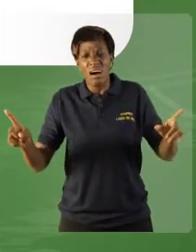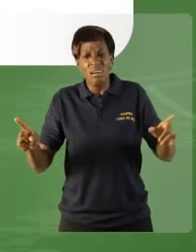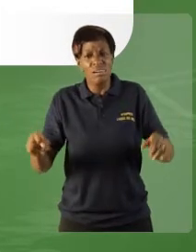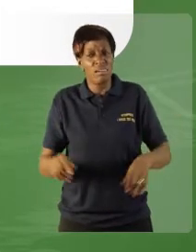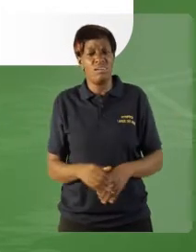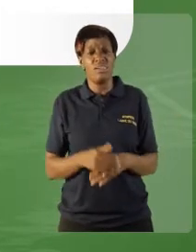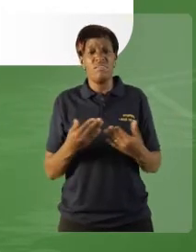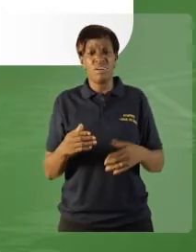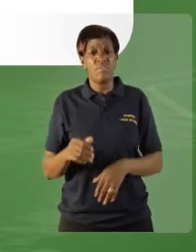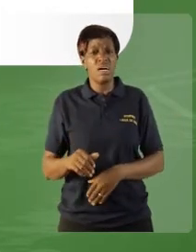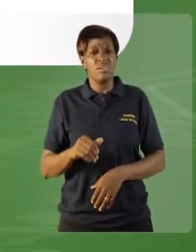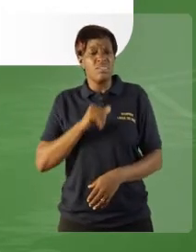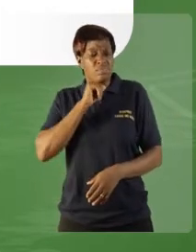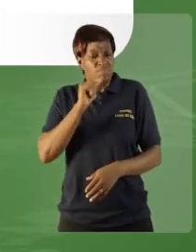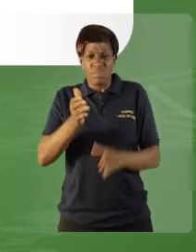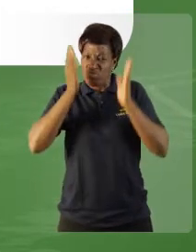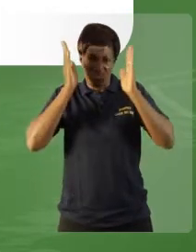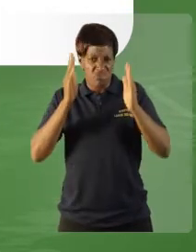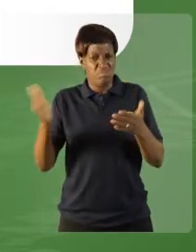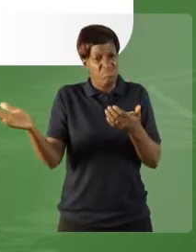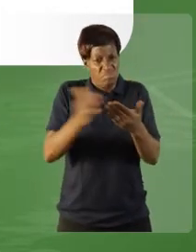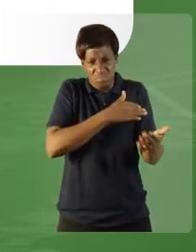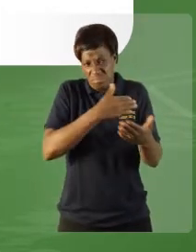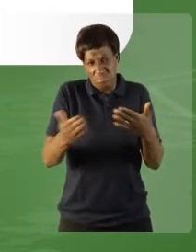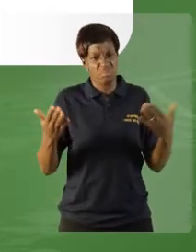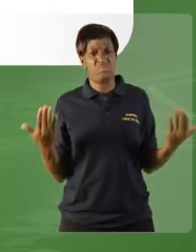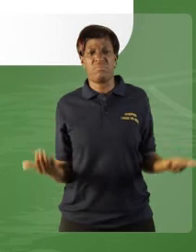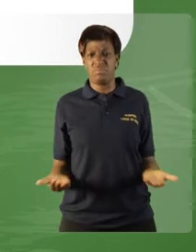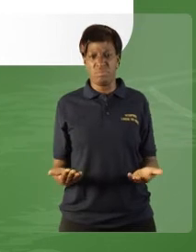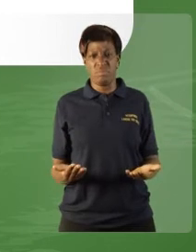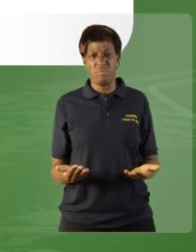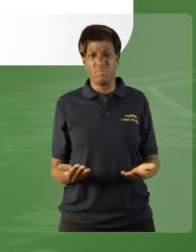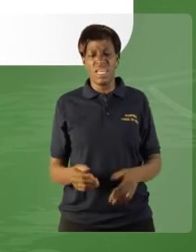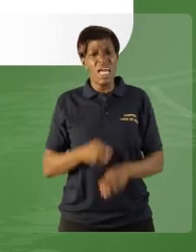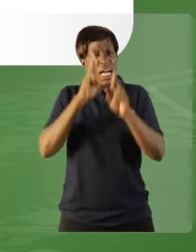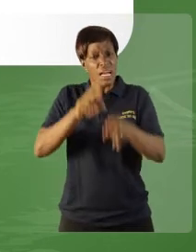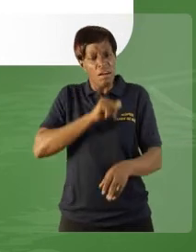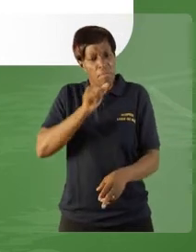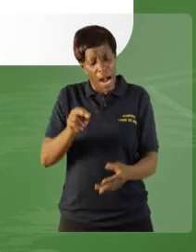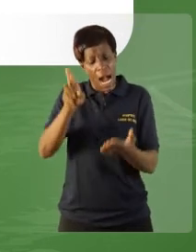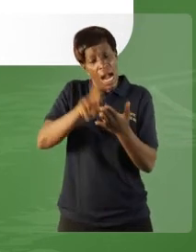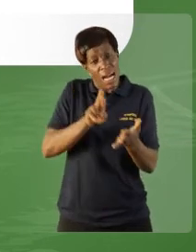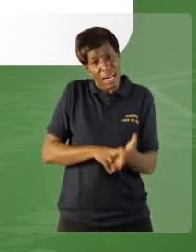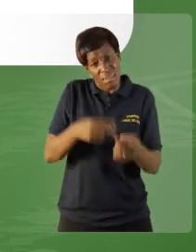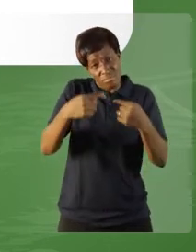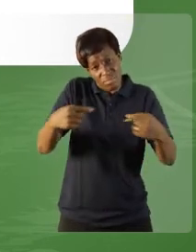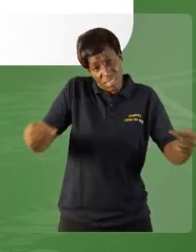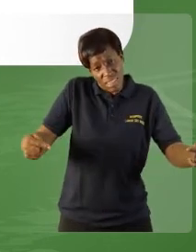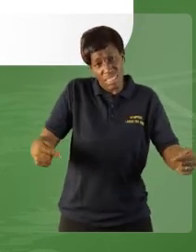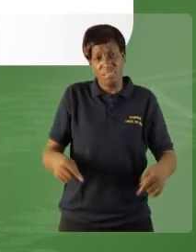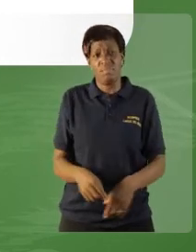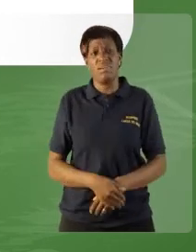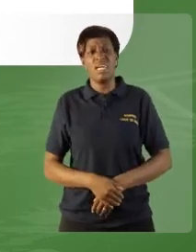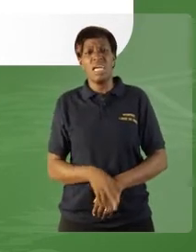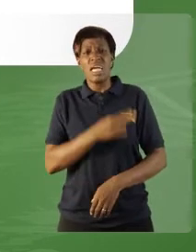surveillée qui permet quelques écarts par rapport à la syntaxe et au vocabulaire